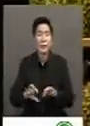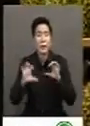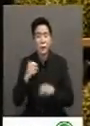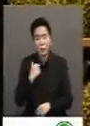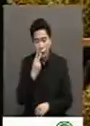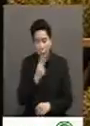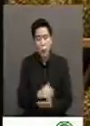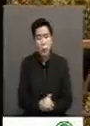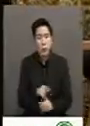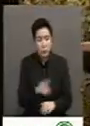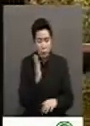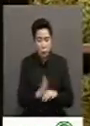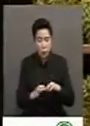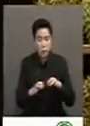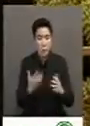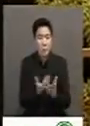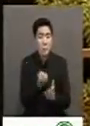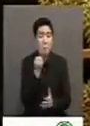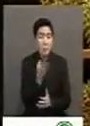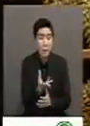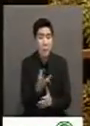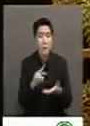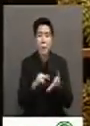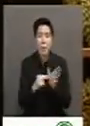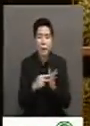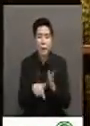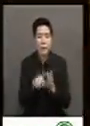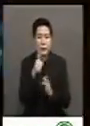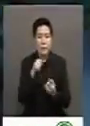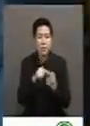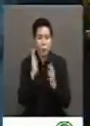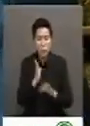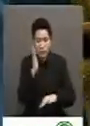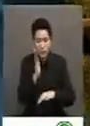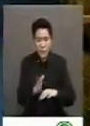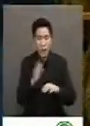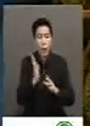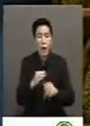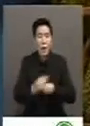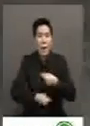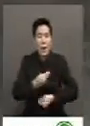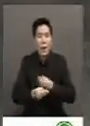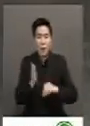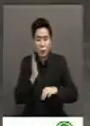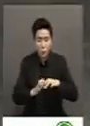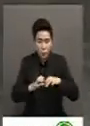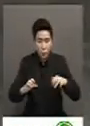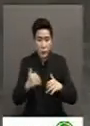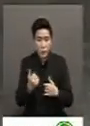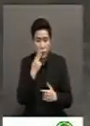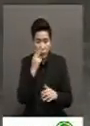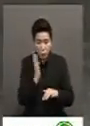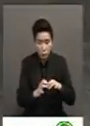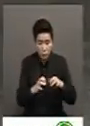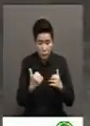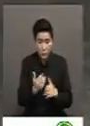าการที่ราคาทุเรียนสูงขึ้นก็ได้ส่งผลดีต่อเกษตรกรที่จะมีรายได้เพิ่มขึ้นที่ขณะนี้ราคา